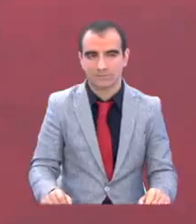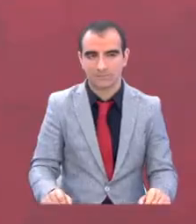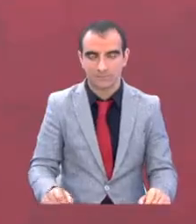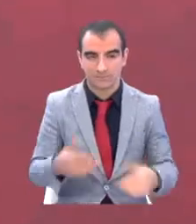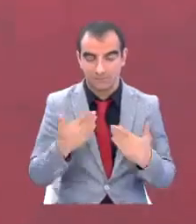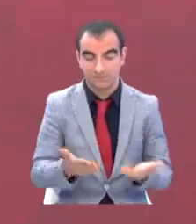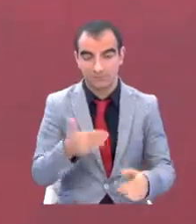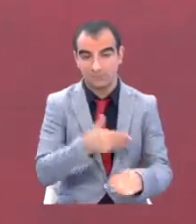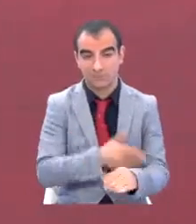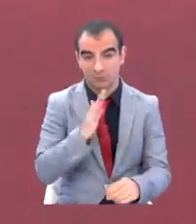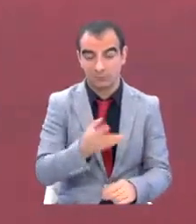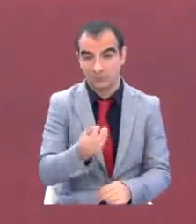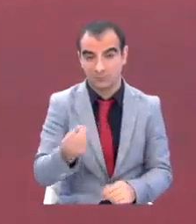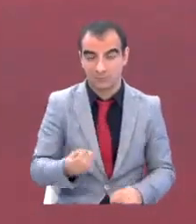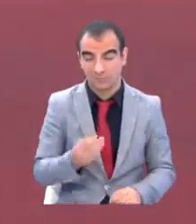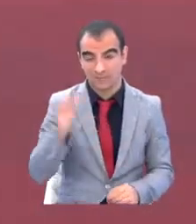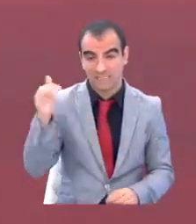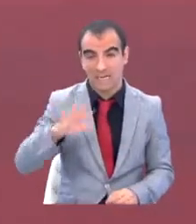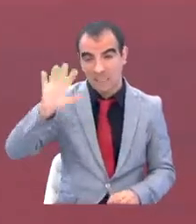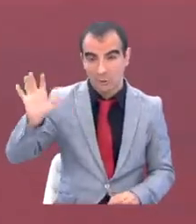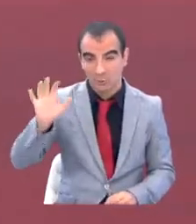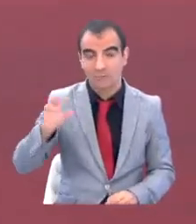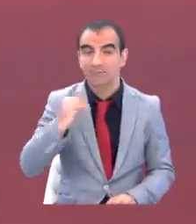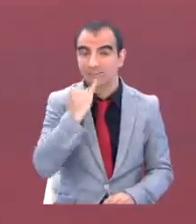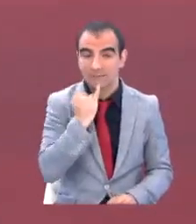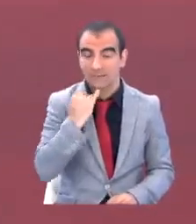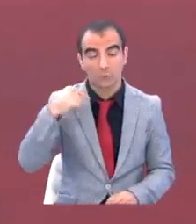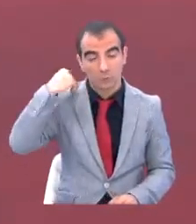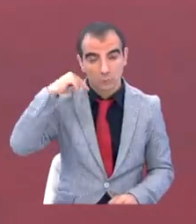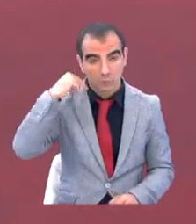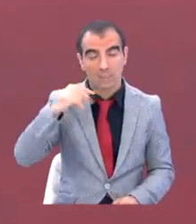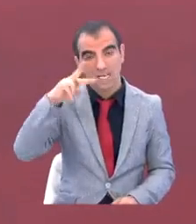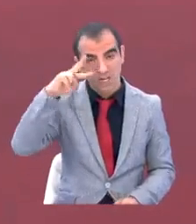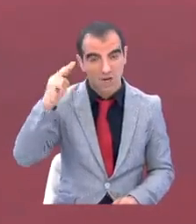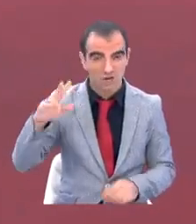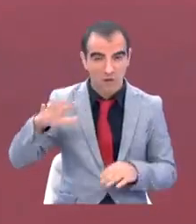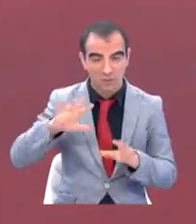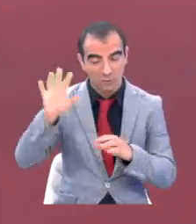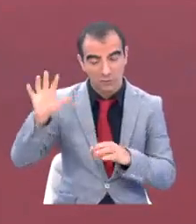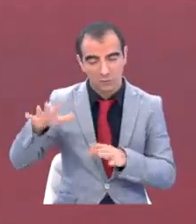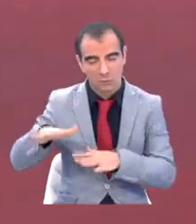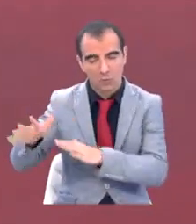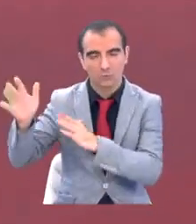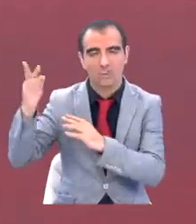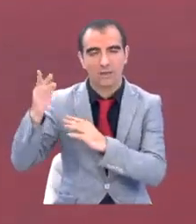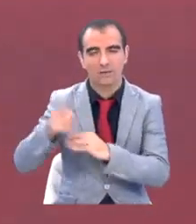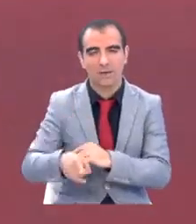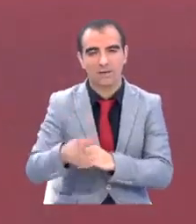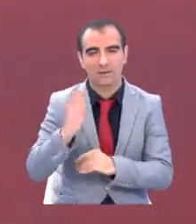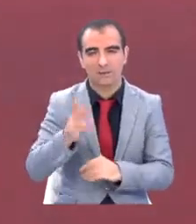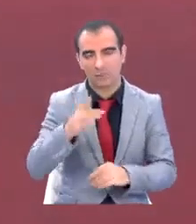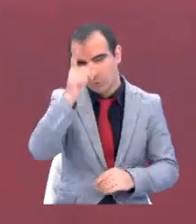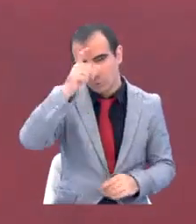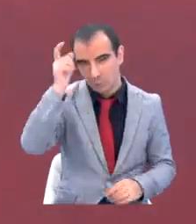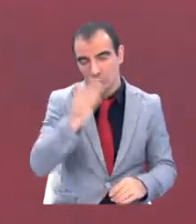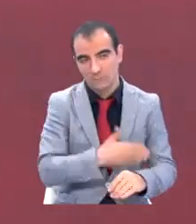Evet ülkemize çok sayıda gelen yabancı misafirler sığınmacılar Kaçak göçmenler şu bu derken Türk